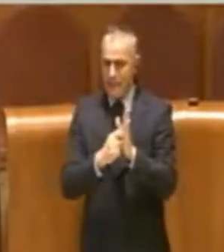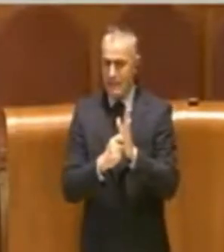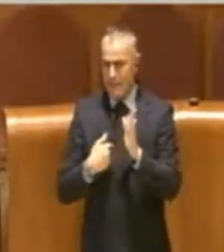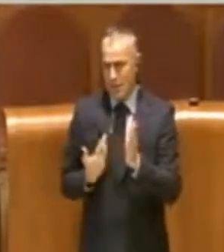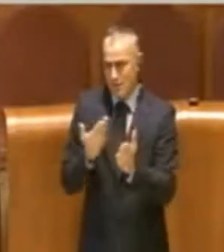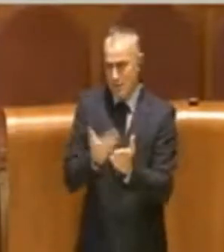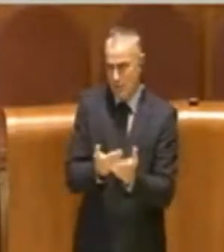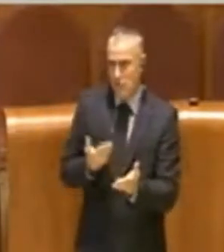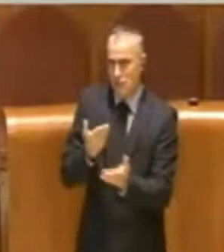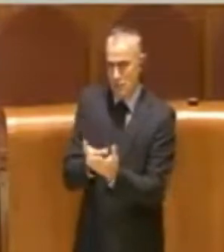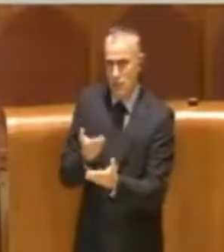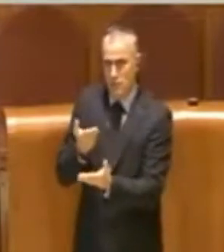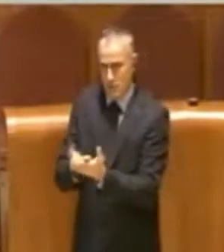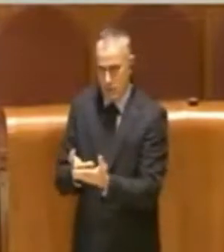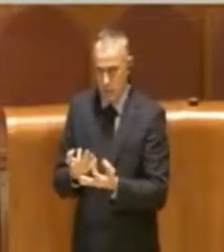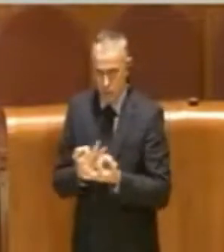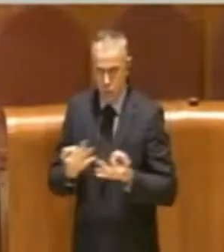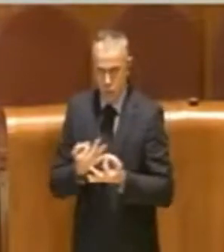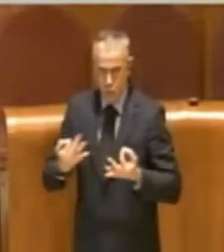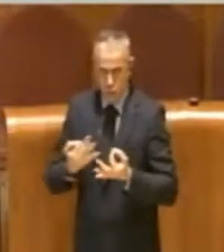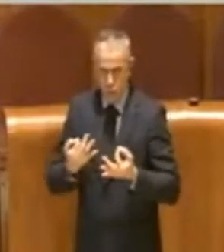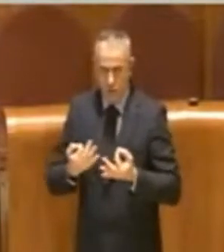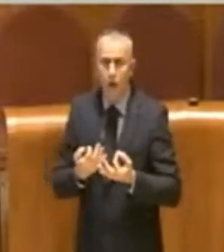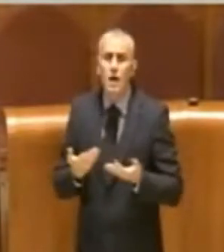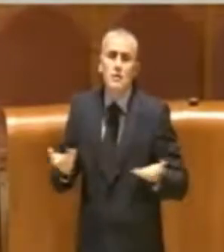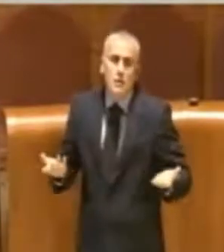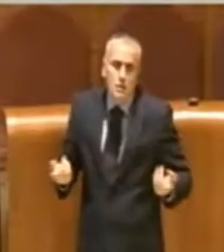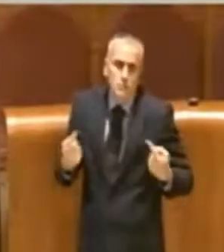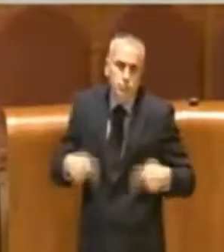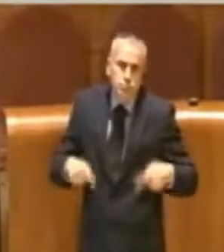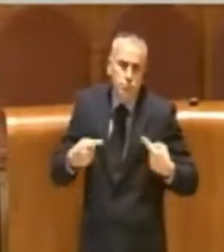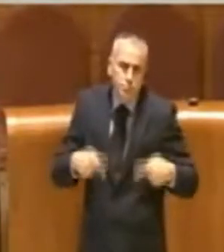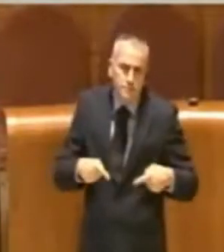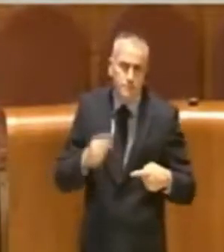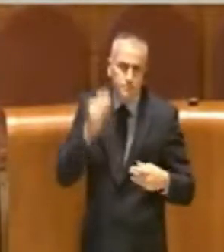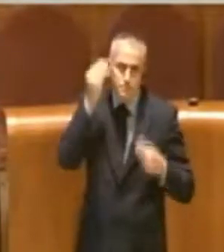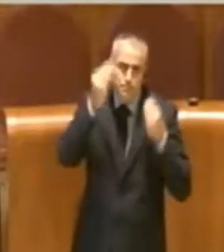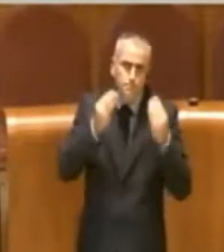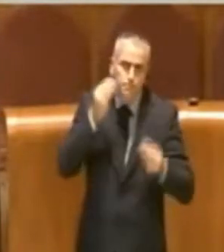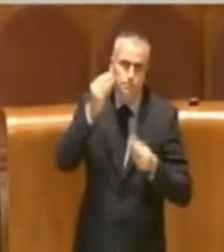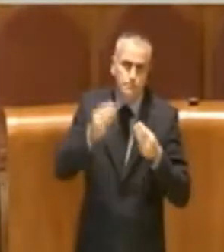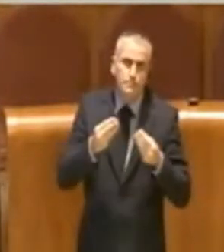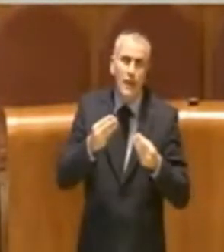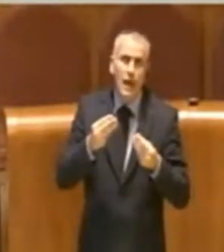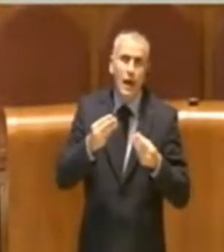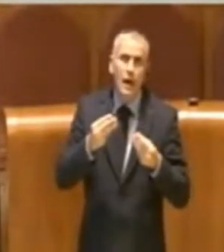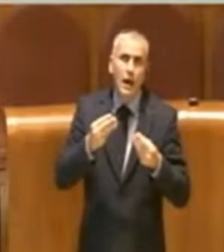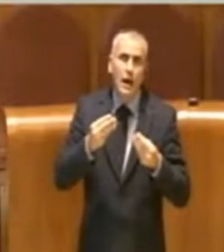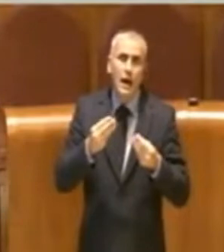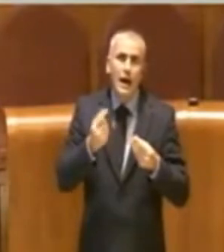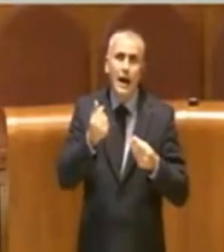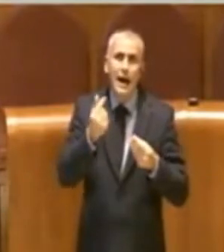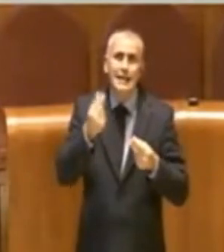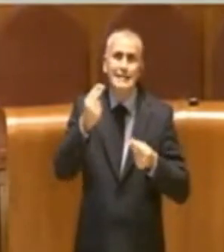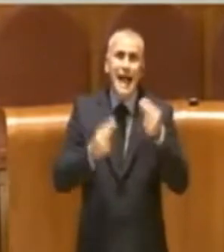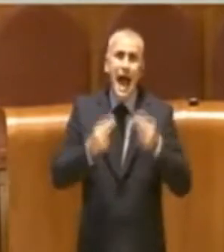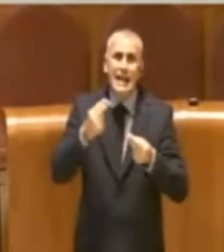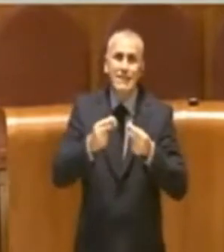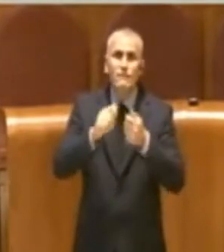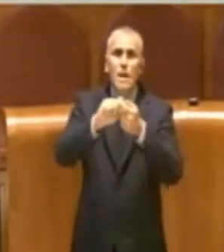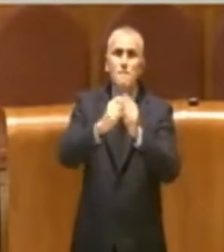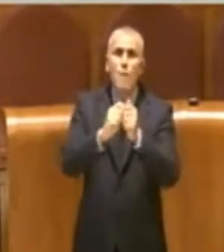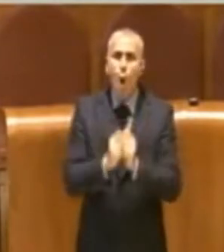giusti alla proposta, e in considerazione del fatto che la stragrande maggioranza delle tariffe non si